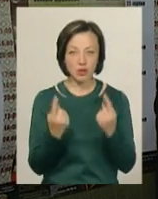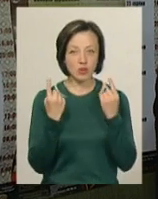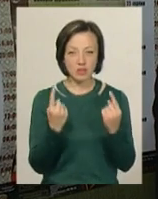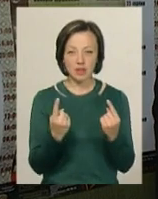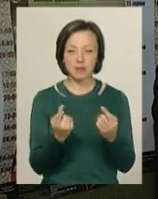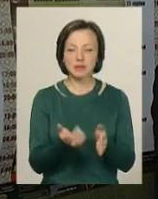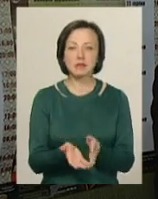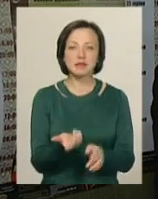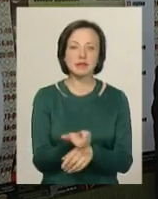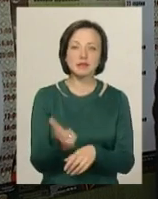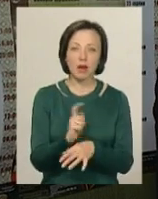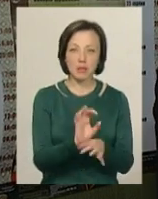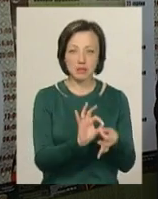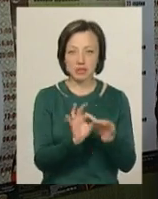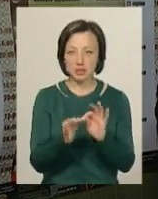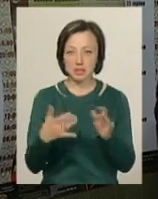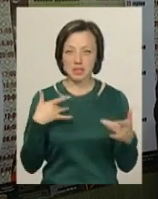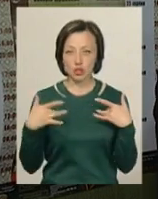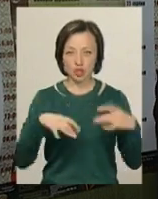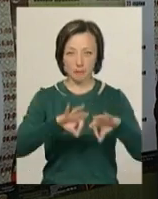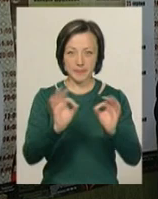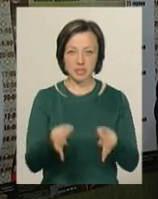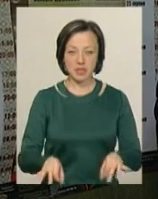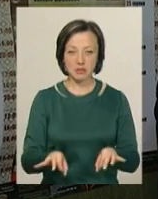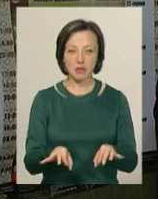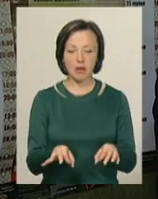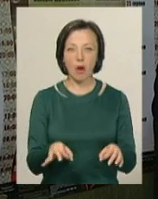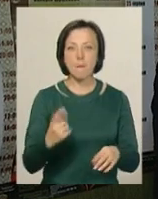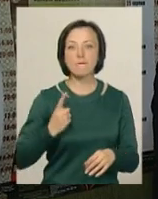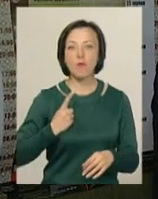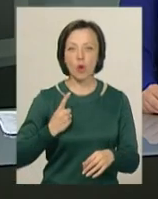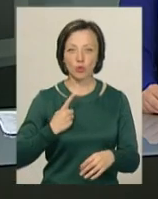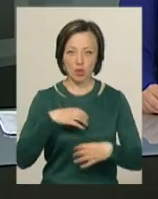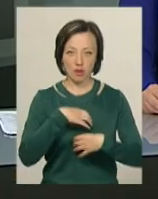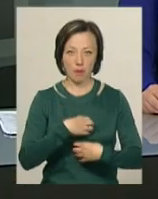річ, це одна із самих складних сценічних мистецтв – монодрама.